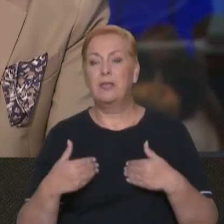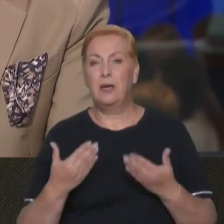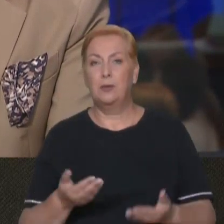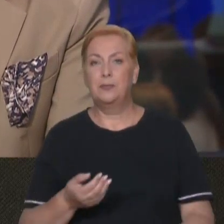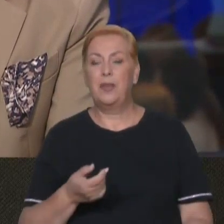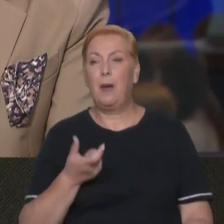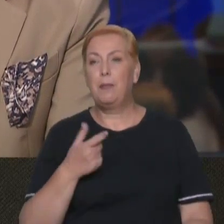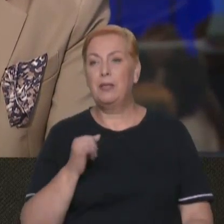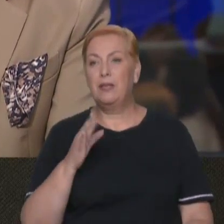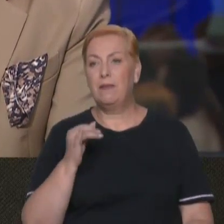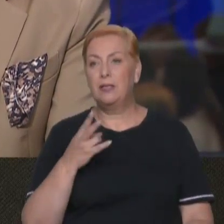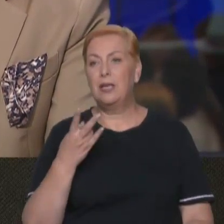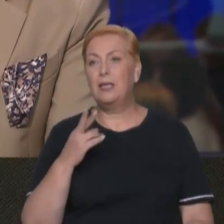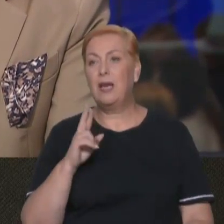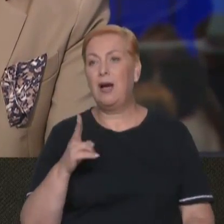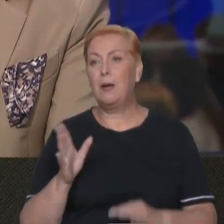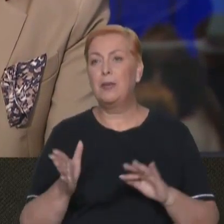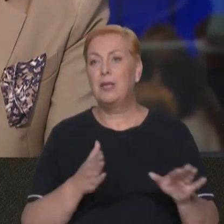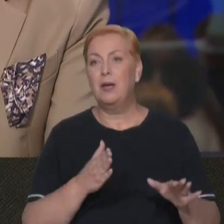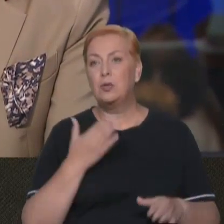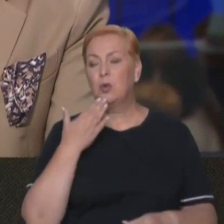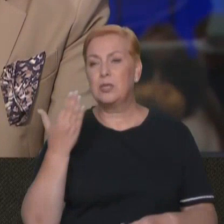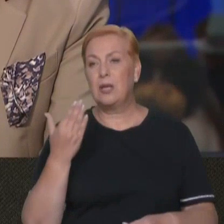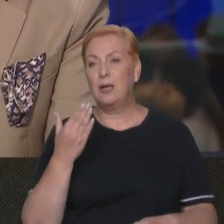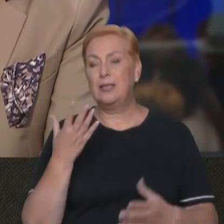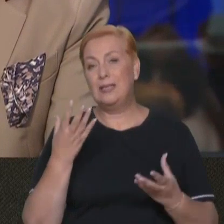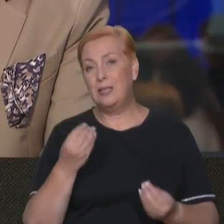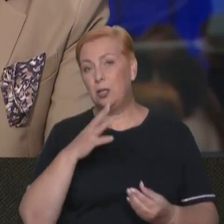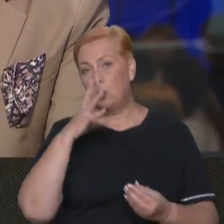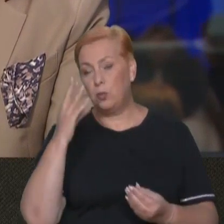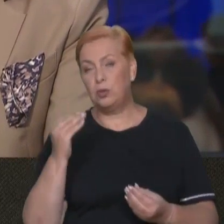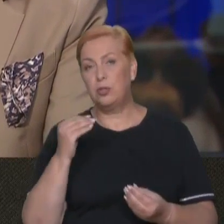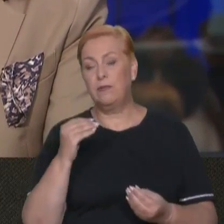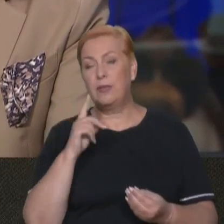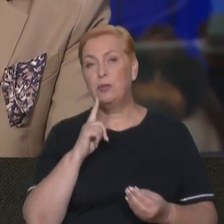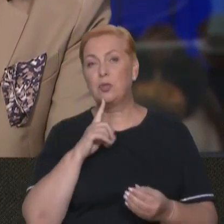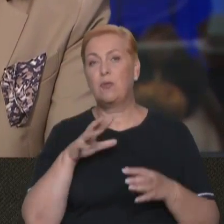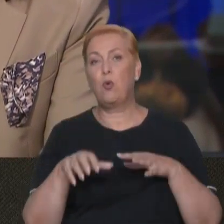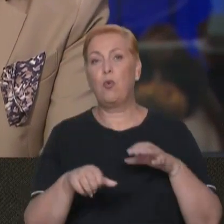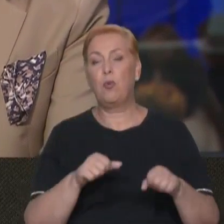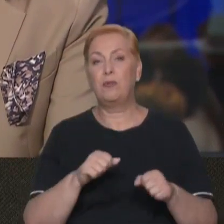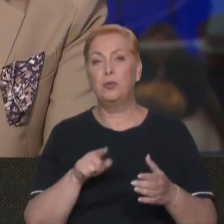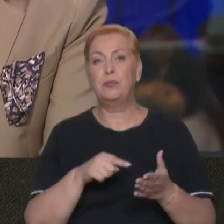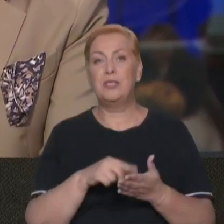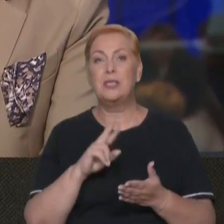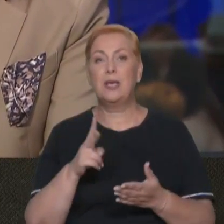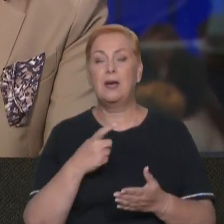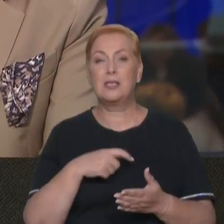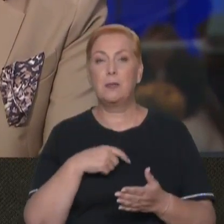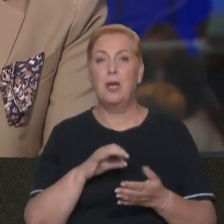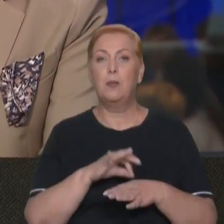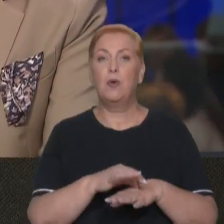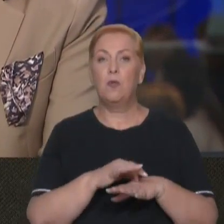Як минає загалом останні дні та ночі в окуповану тимчасово окупованому місті як себе поводять окупанти чи будують